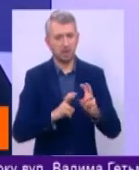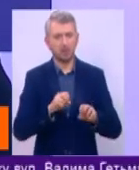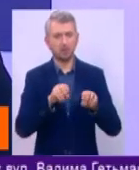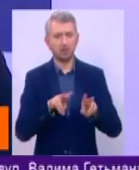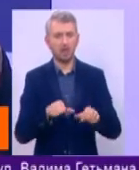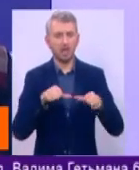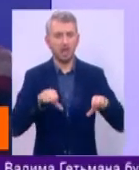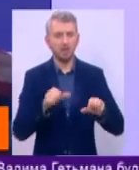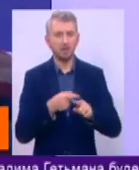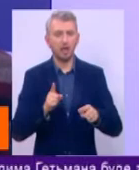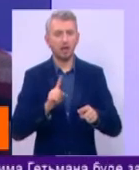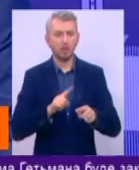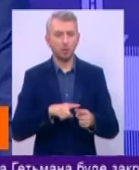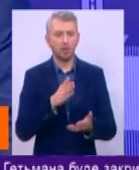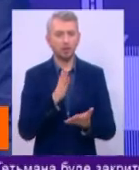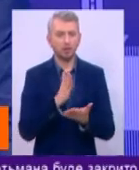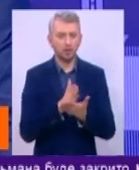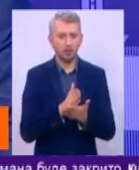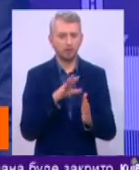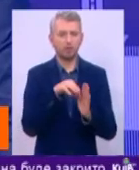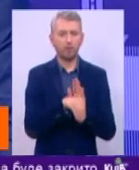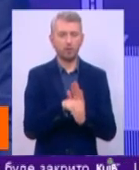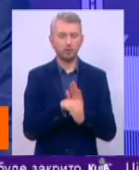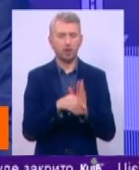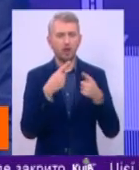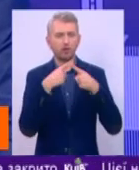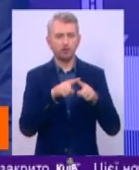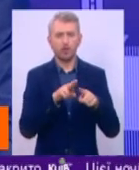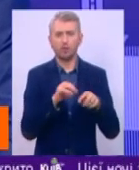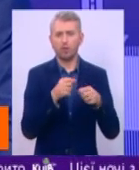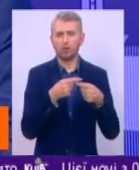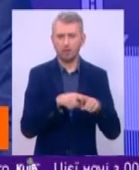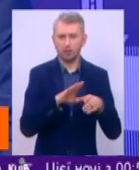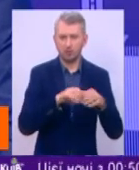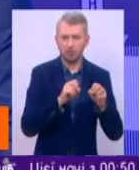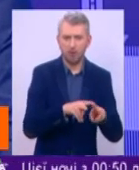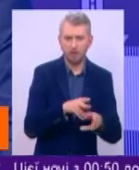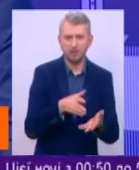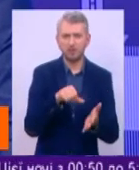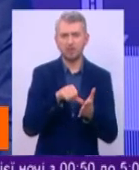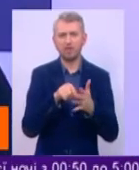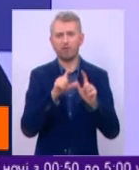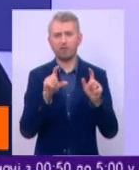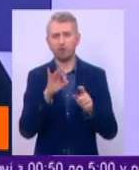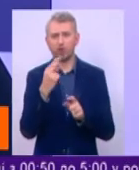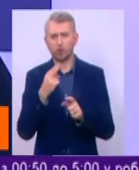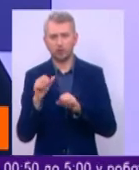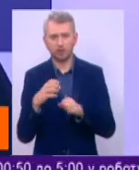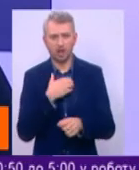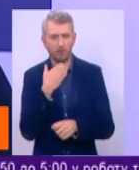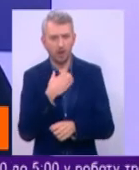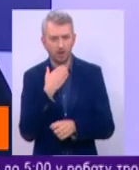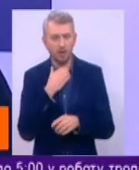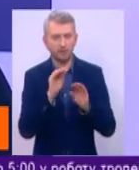специальная комиссия, которая есть, значит, входит инженеры по технике безопасности, представители фонда социального страхования, то